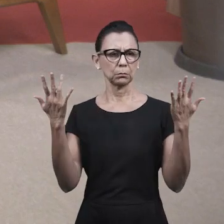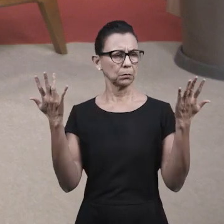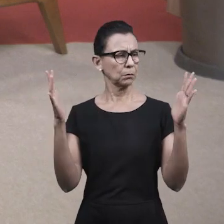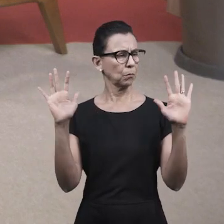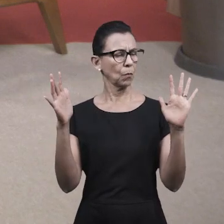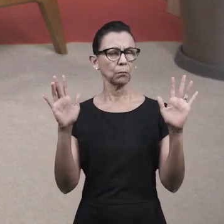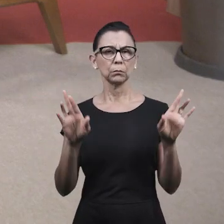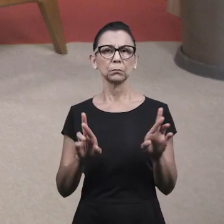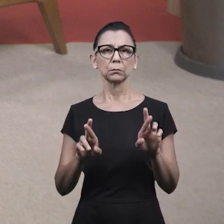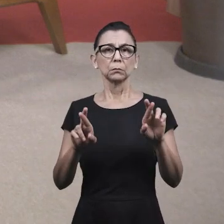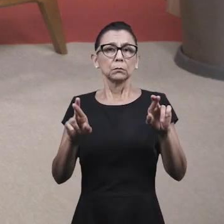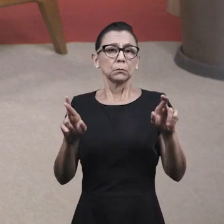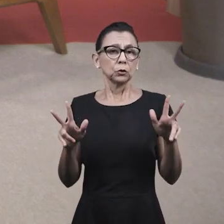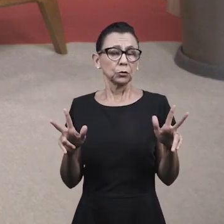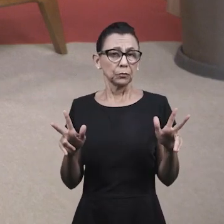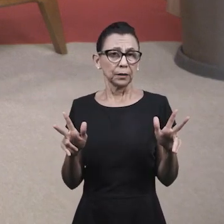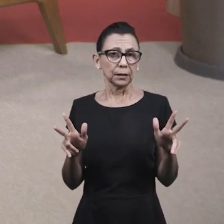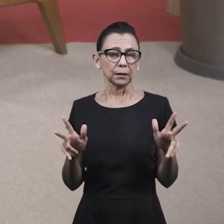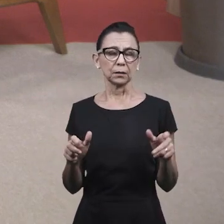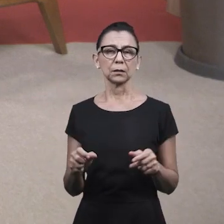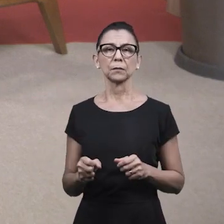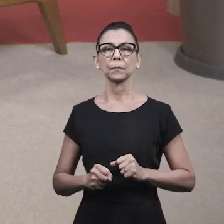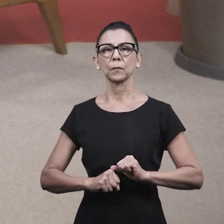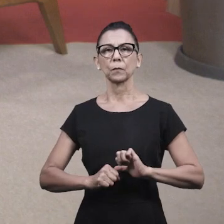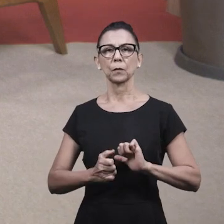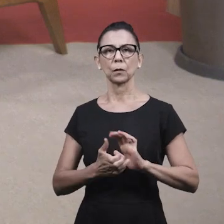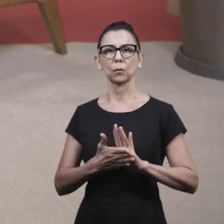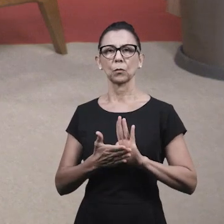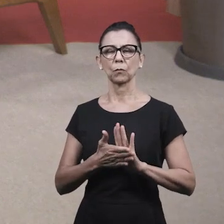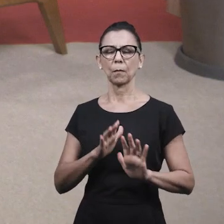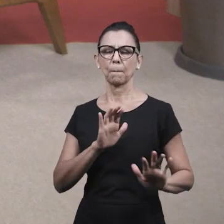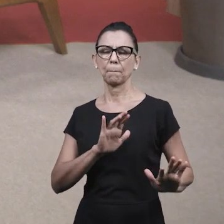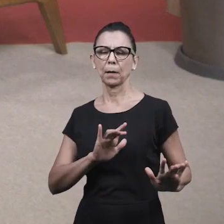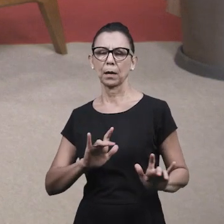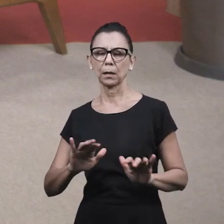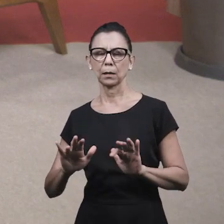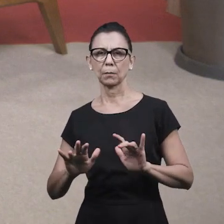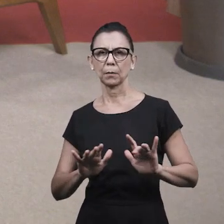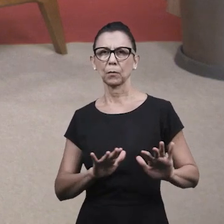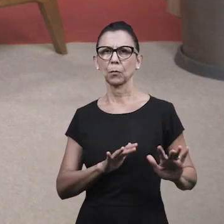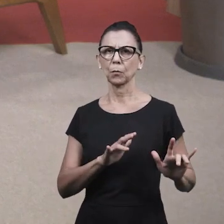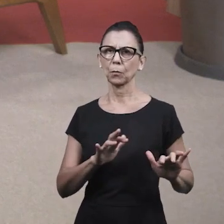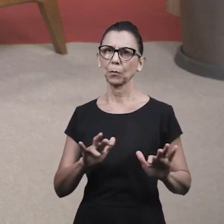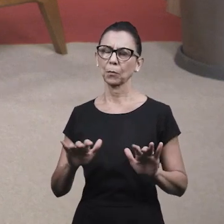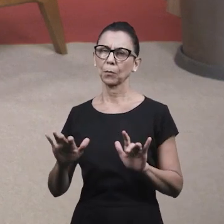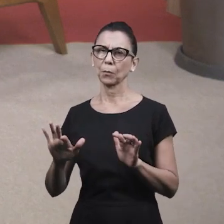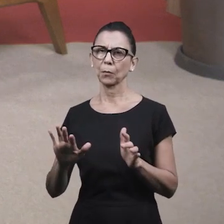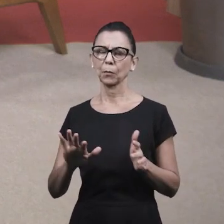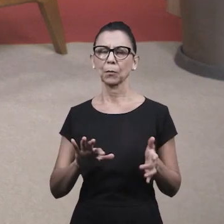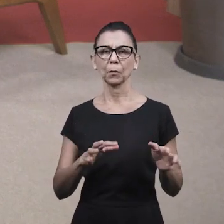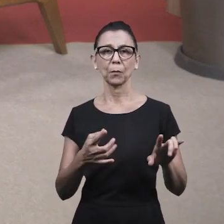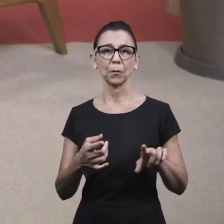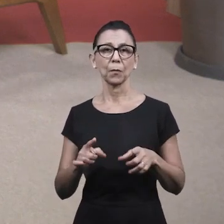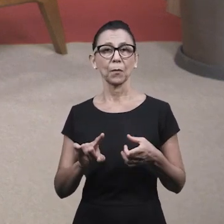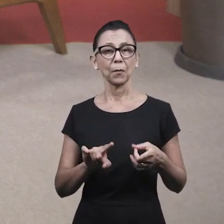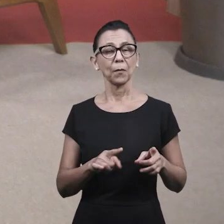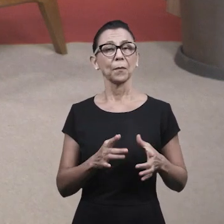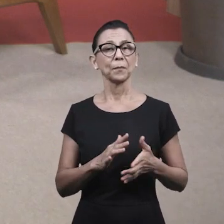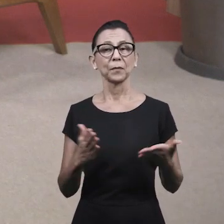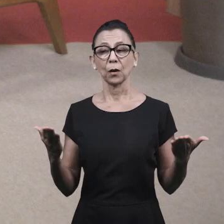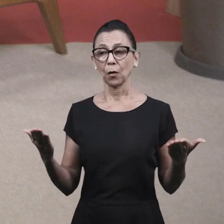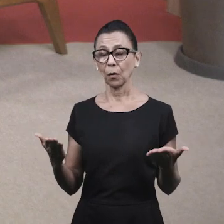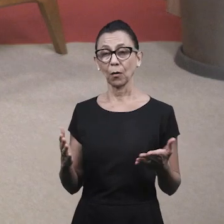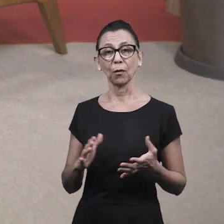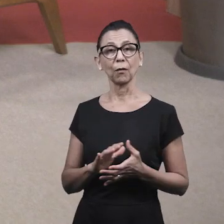différente. Quand la louange est bien exécutée, cela génère une belle harmonie. Aujourd'hui, dans la volée Parfaite Louange,